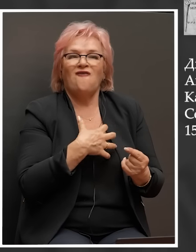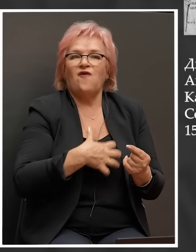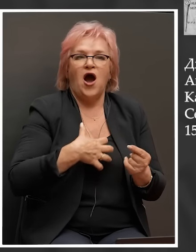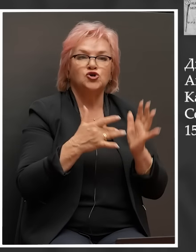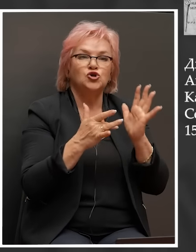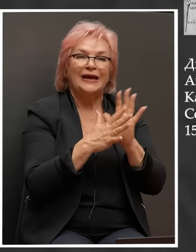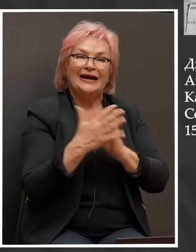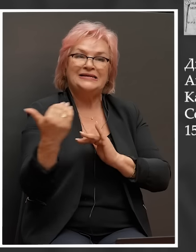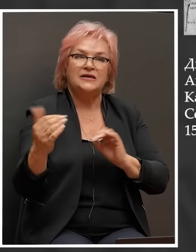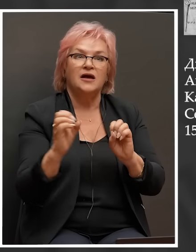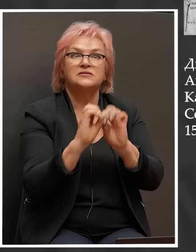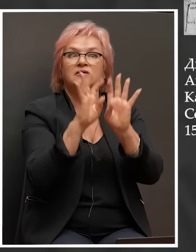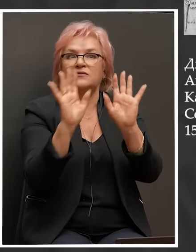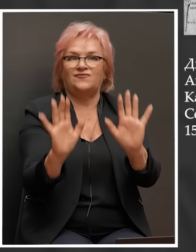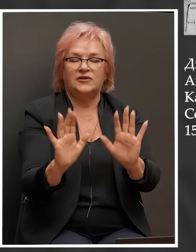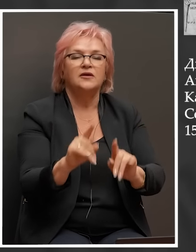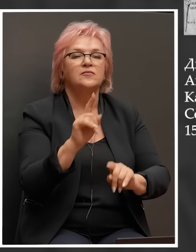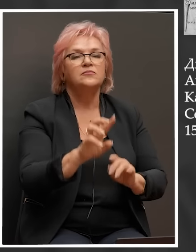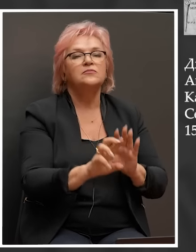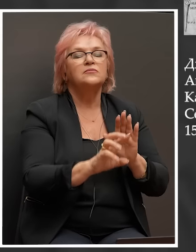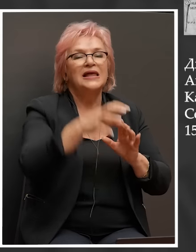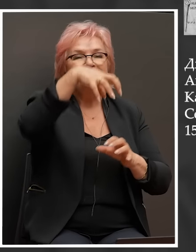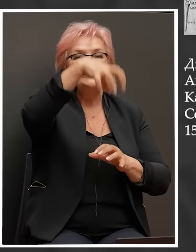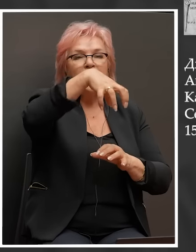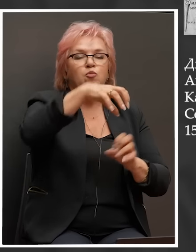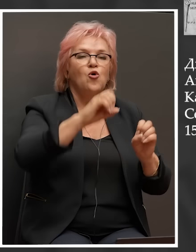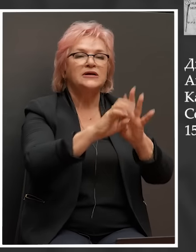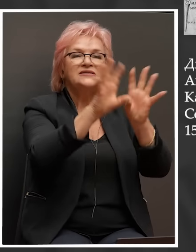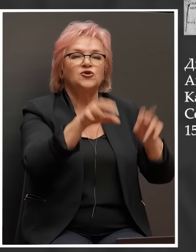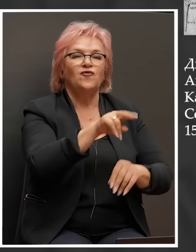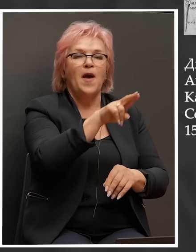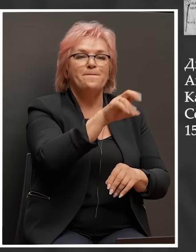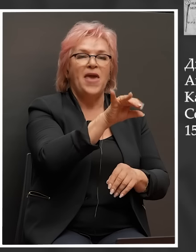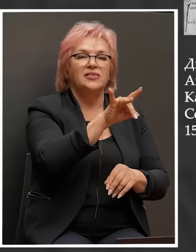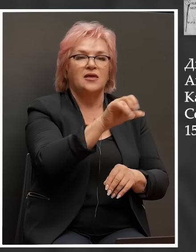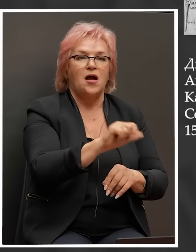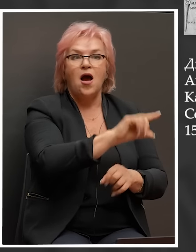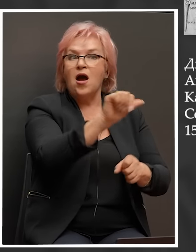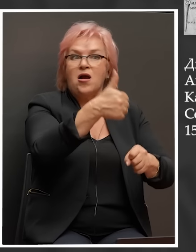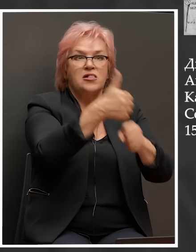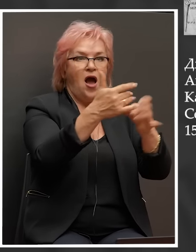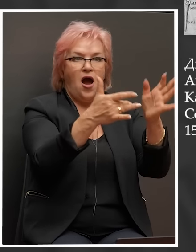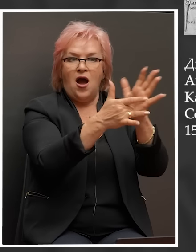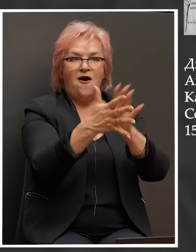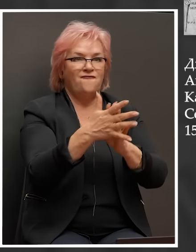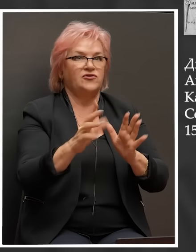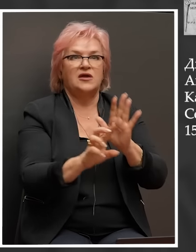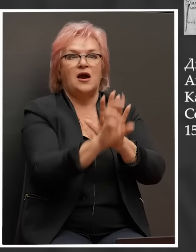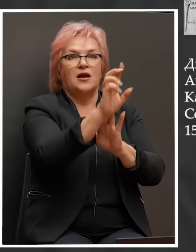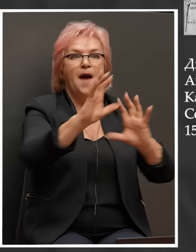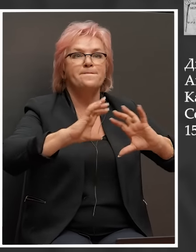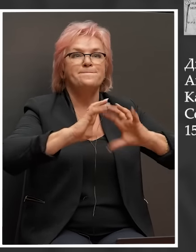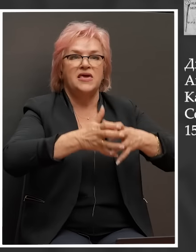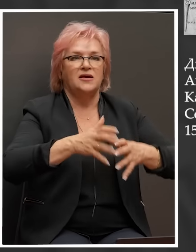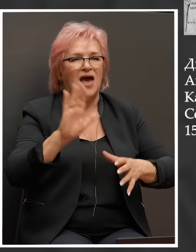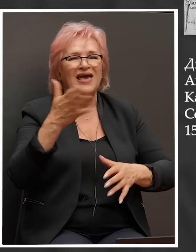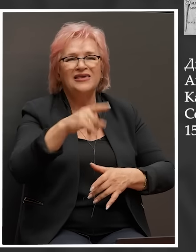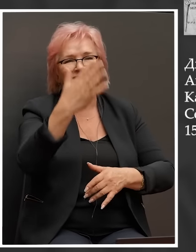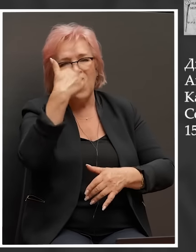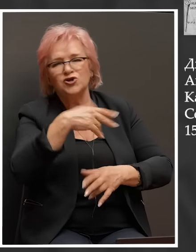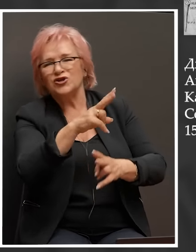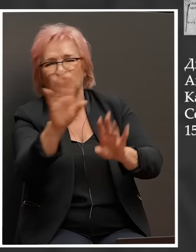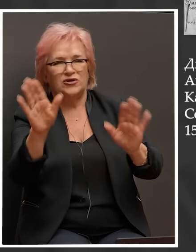важных христианских святынь. Начнем с собора Святого Петра, главный христианский храм мира, независимо от того, какой конфессии вы